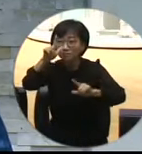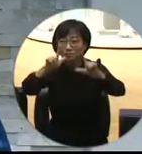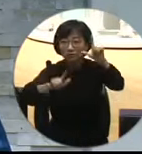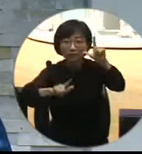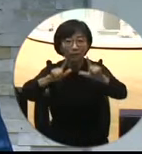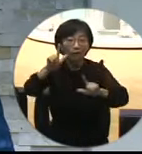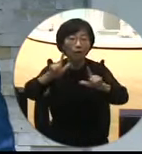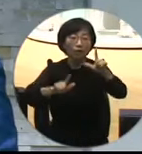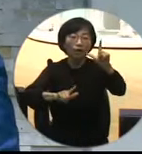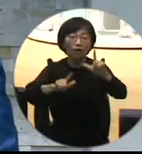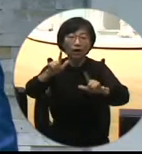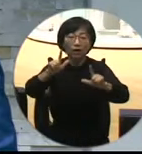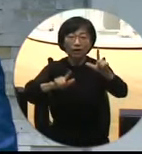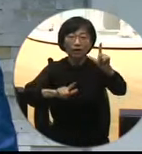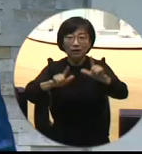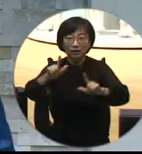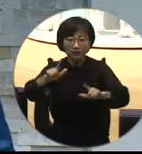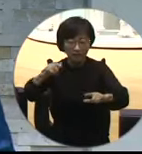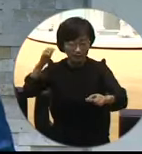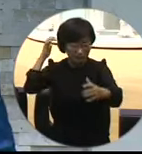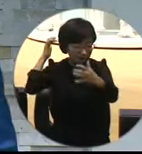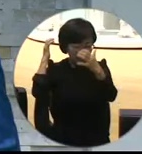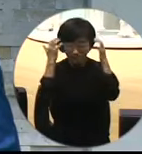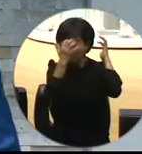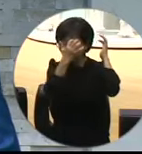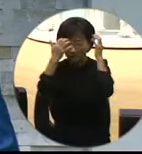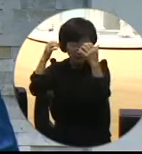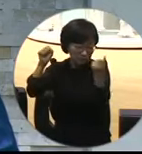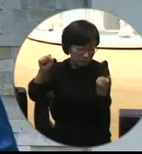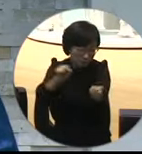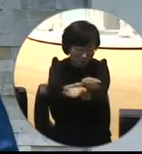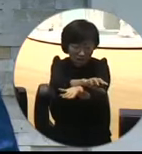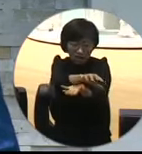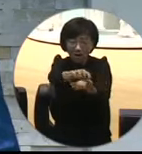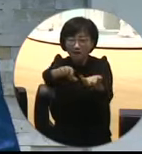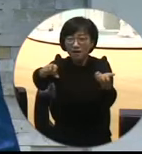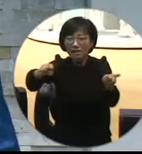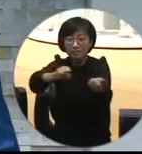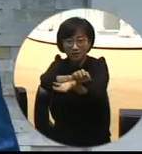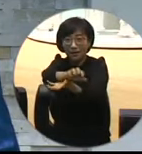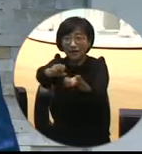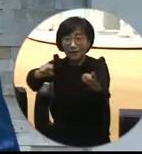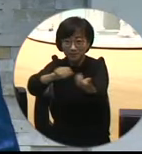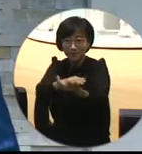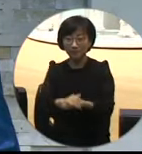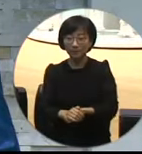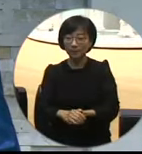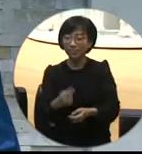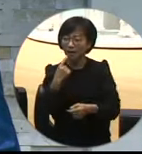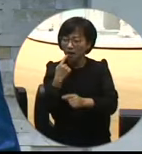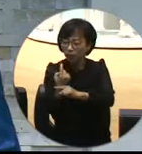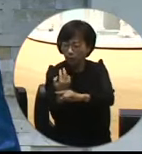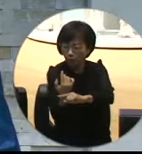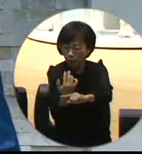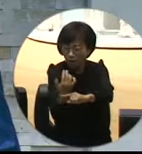심한 국가적 그런 혼란 가운데 있습니다. 촛불 집회를